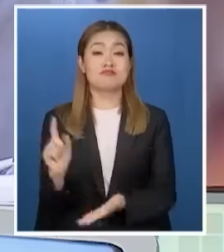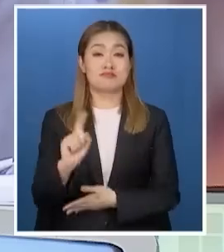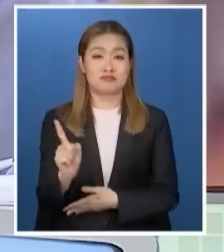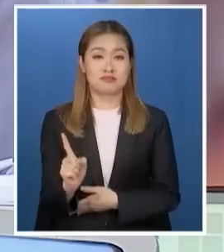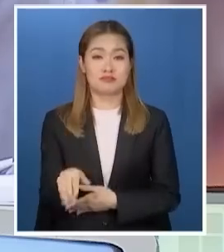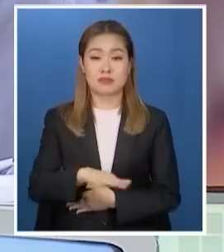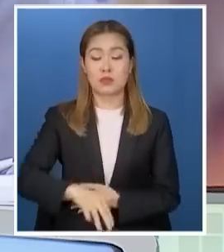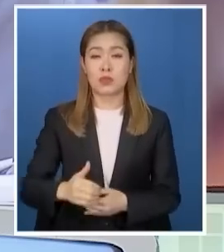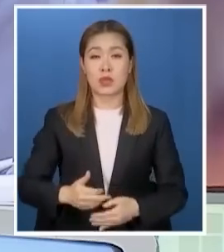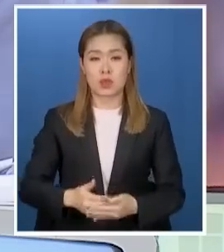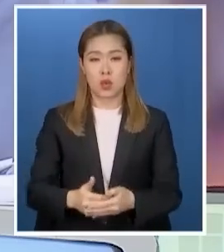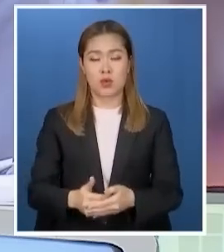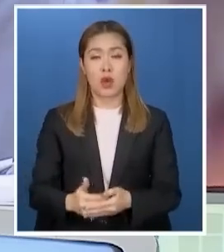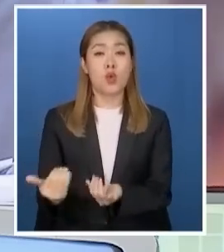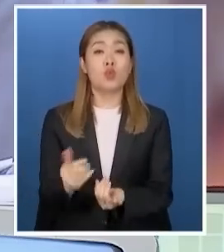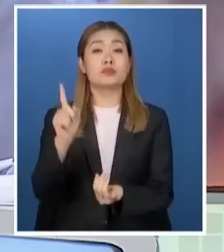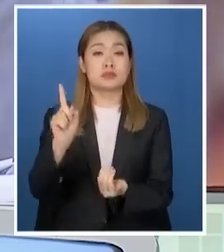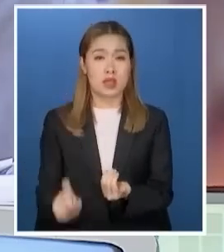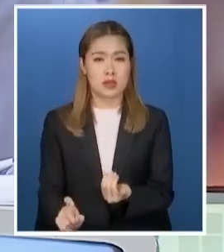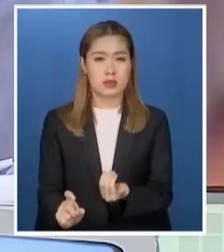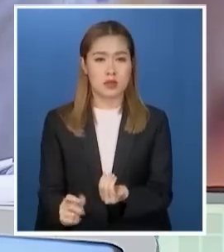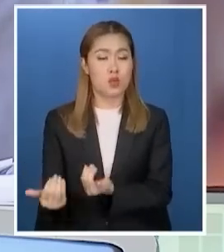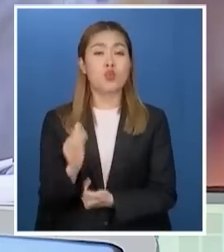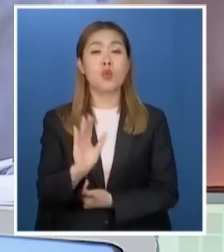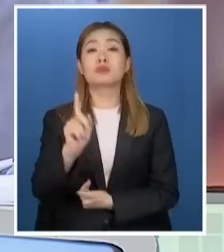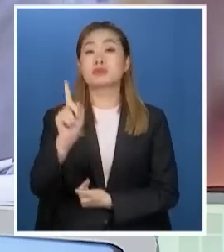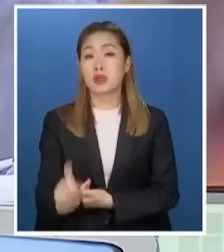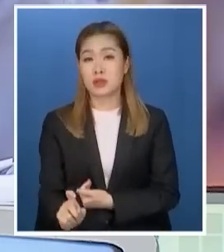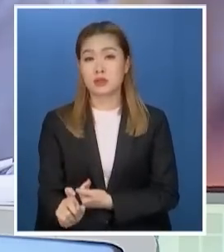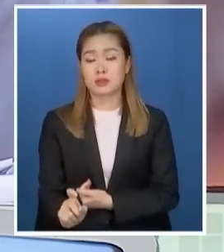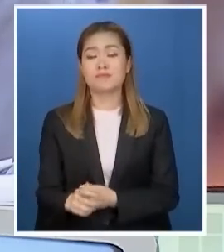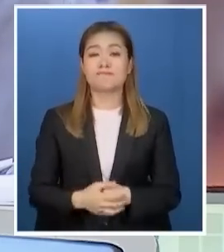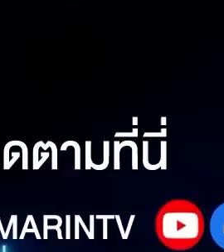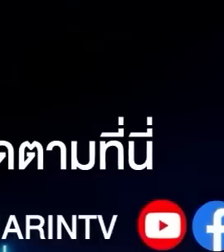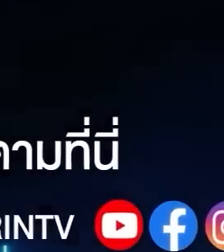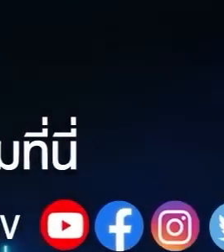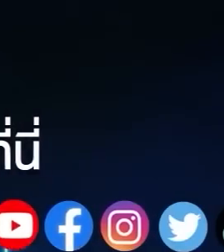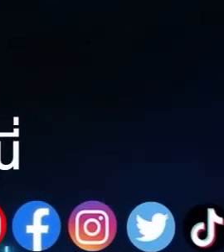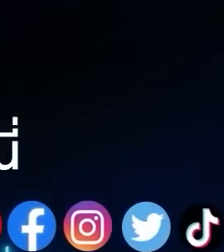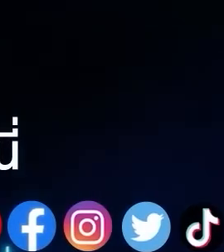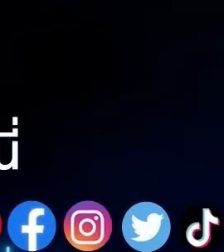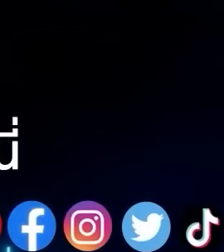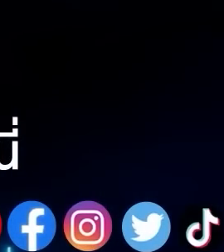คือน้องเสียชีวิตนะลูกของแม่ของเด็กเนี่ยเสียชีวิตนะครับ